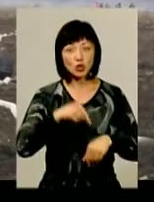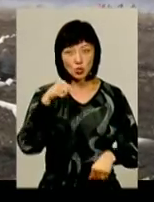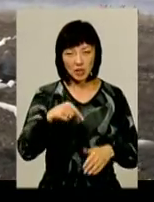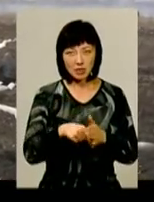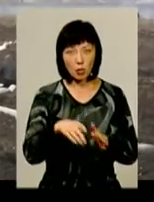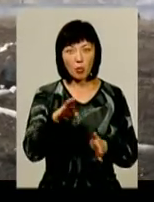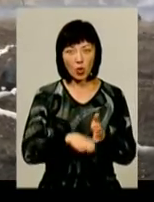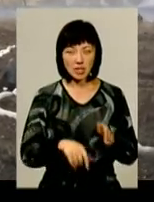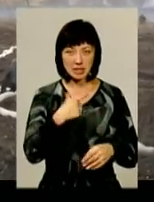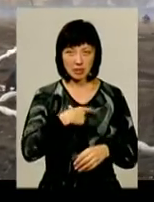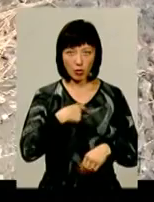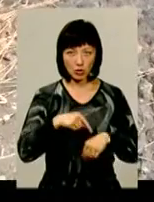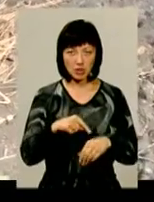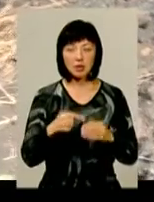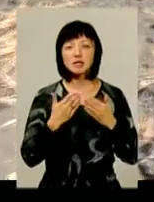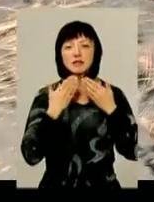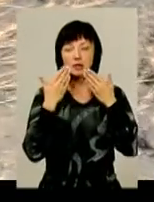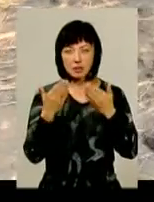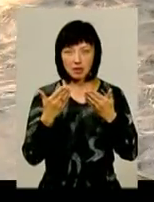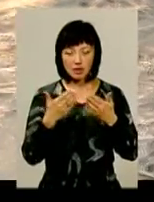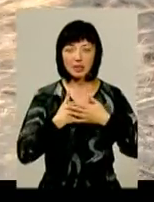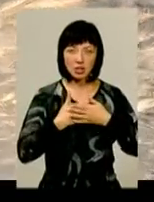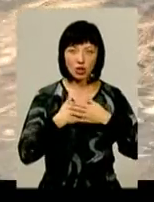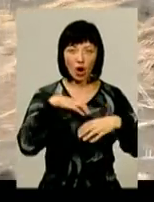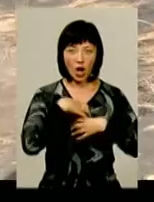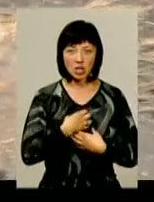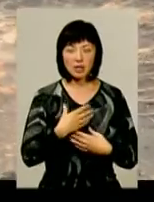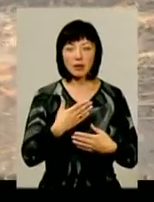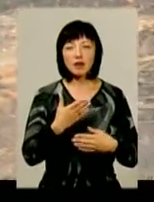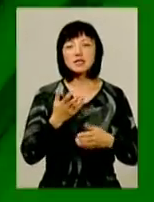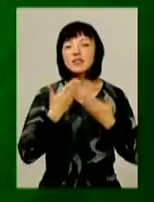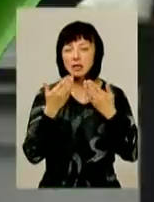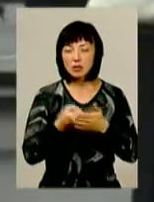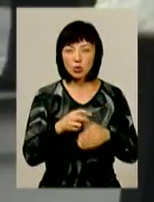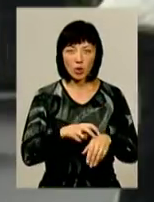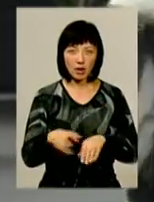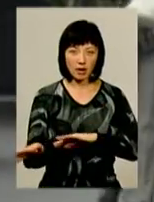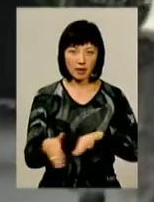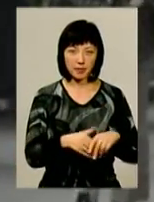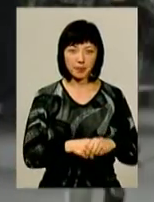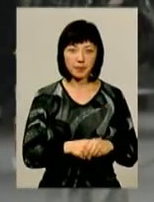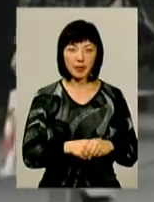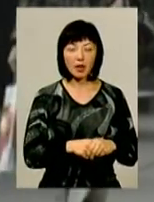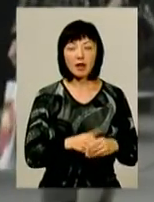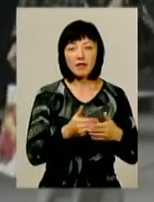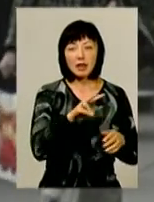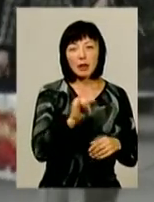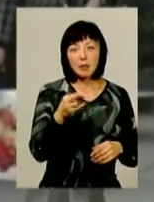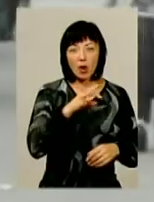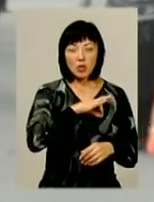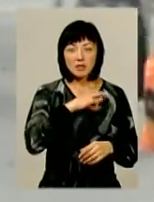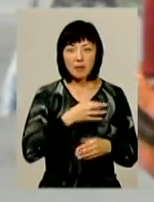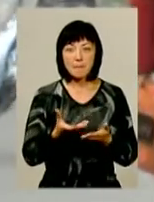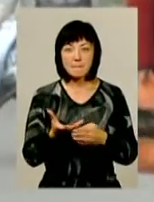симптоми погіршення самопочуття, задишку, кашель, важке дихання, зверніться до лікаря. Від липня користуватись пільгами на